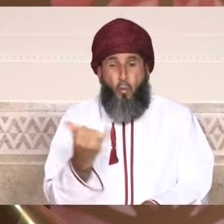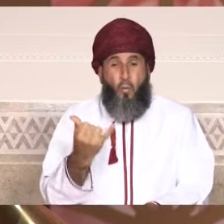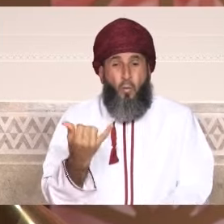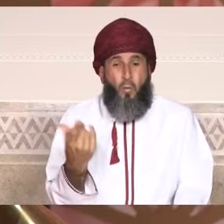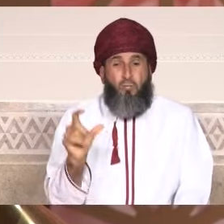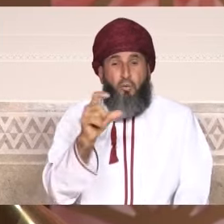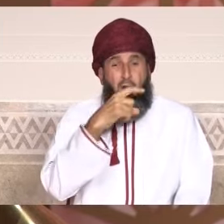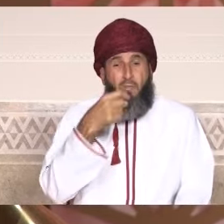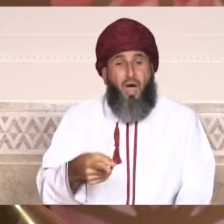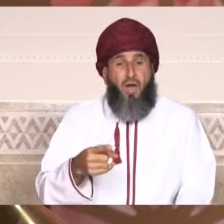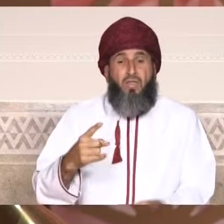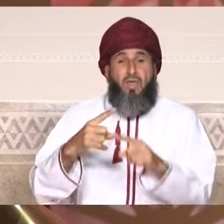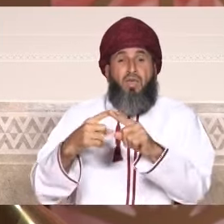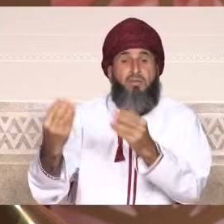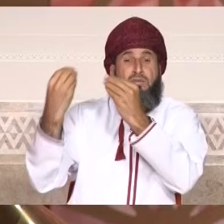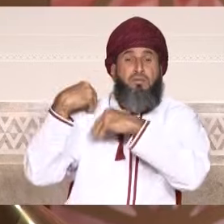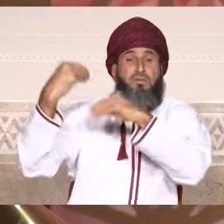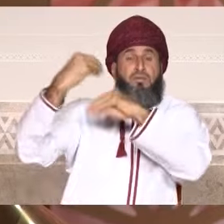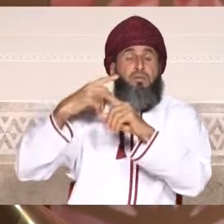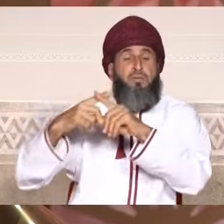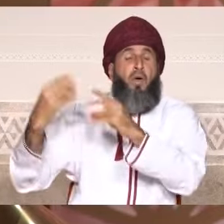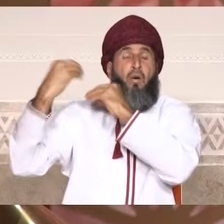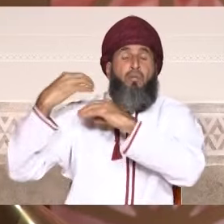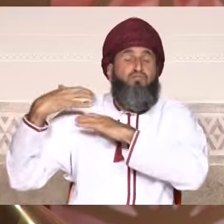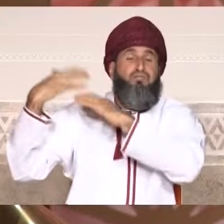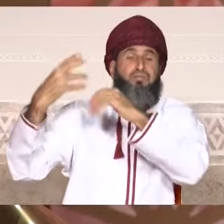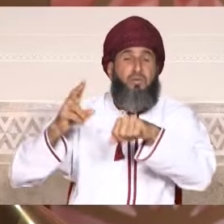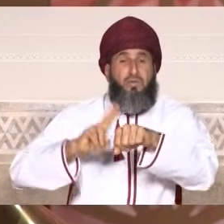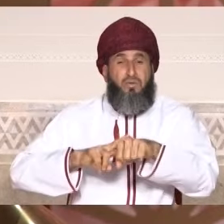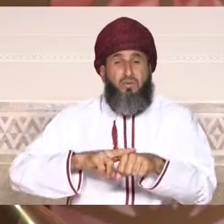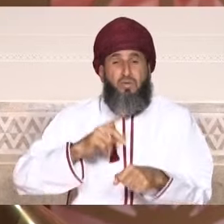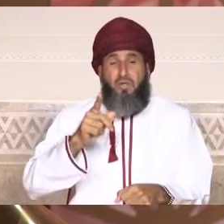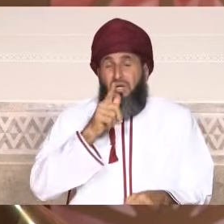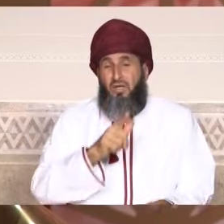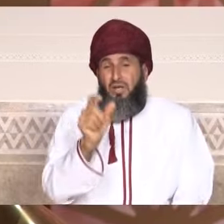الله عز وجل فيها الأجور، والتي يهب فيها عباده